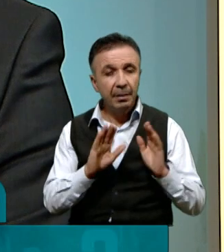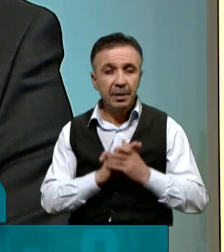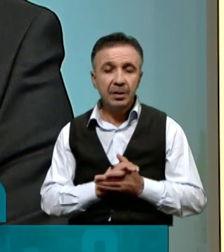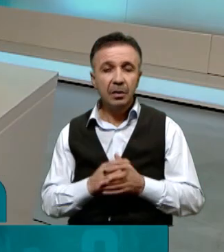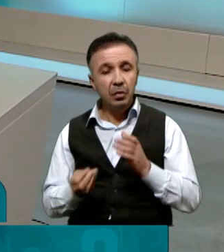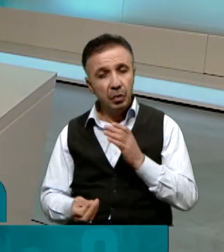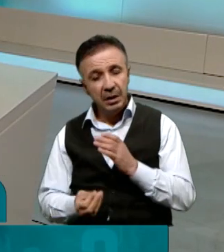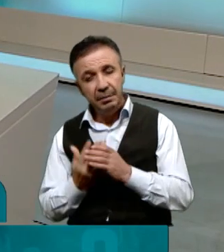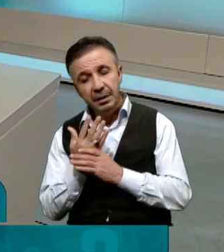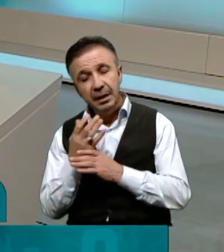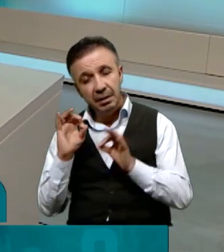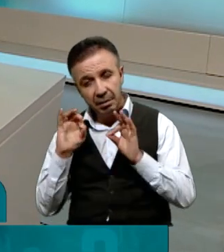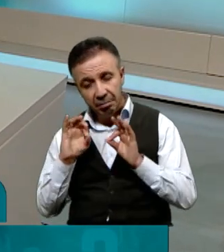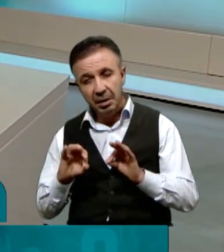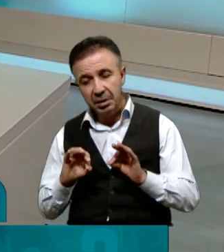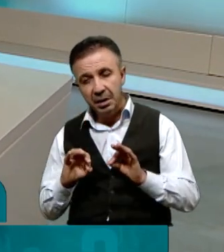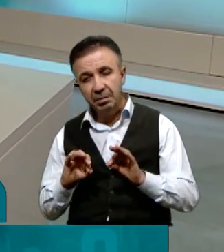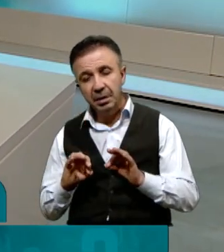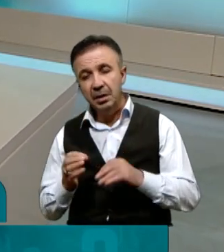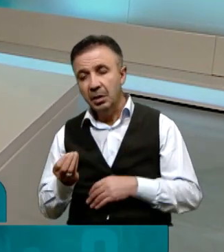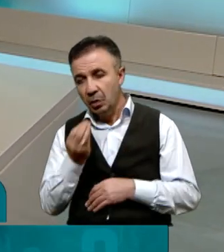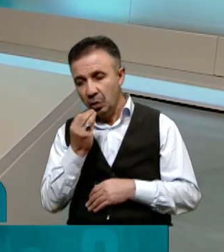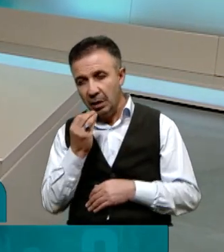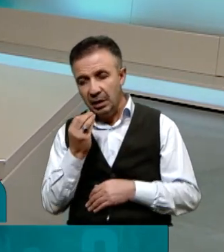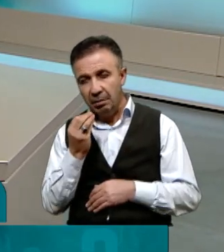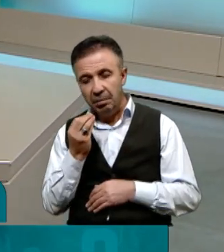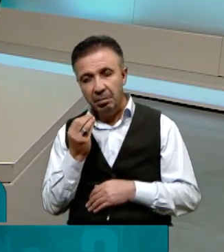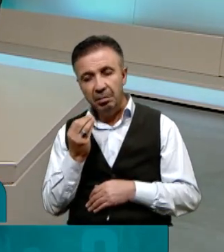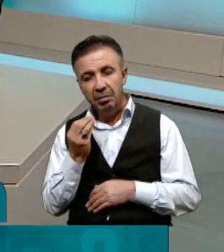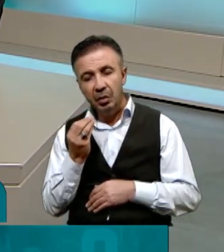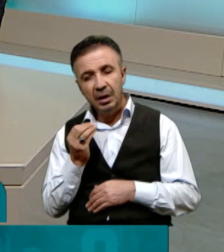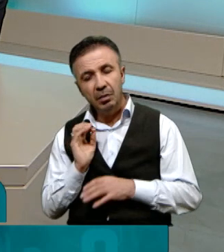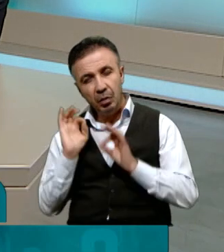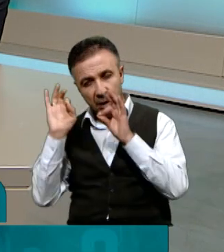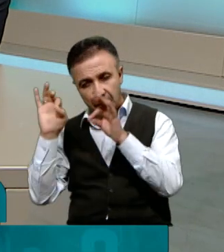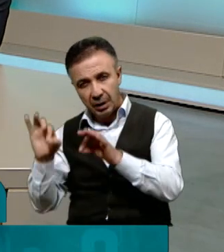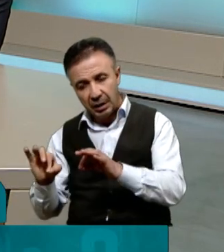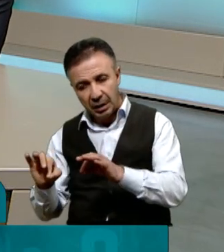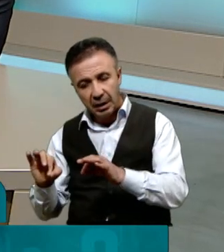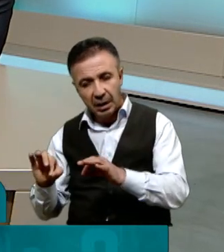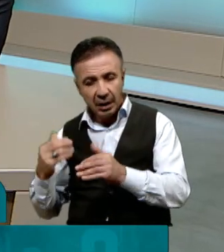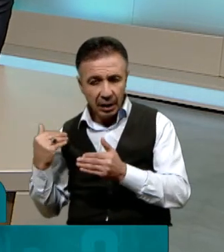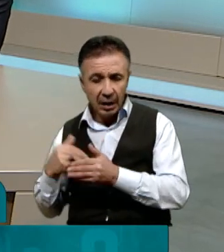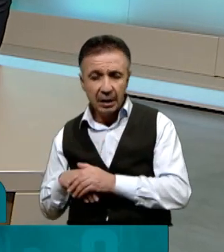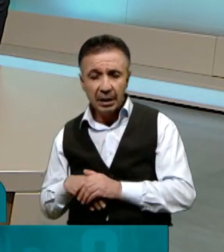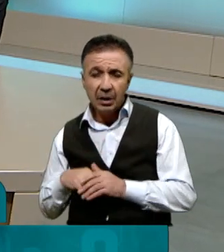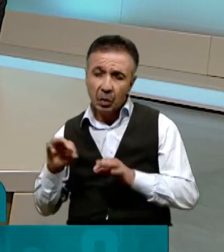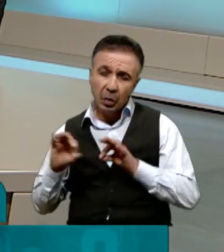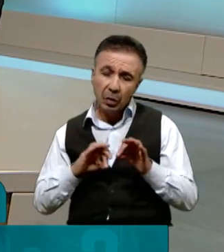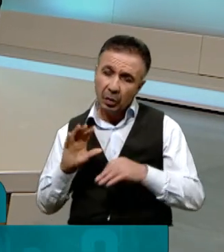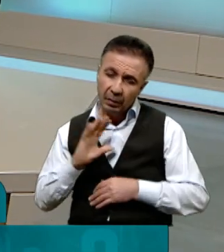aşamasından tutun artık yani tüketiciye ulaştığı noktaya kadar ne yapılan denetlenen safhaları vardır.